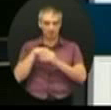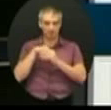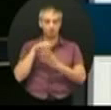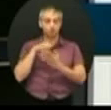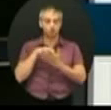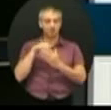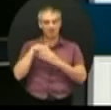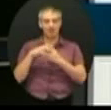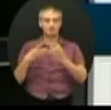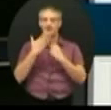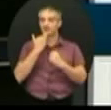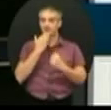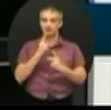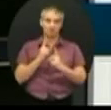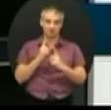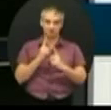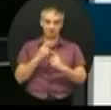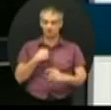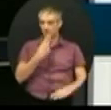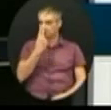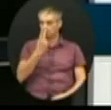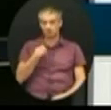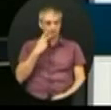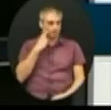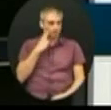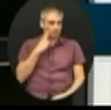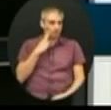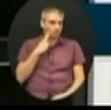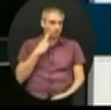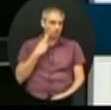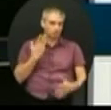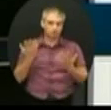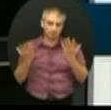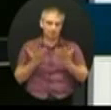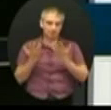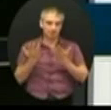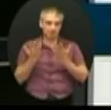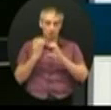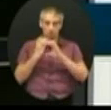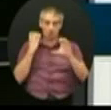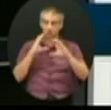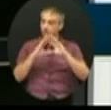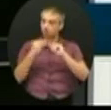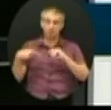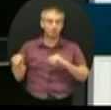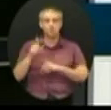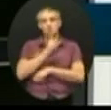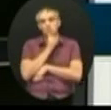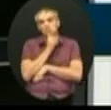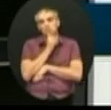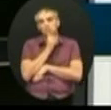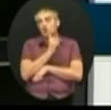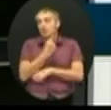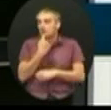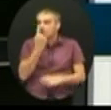מהיישוב, חלק מהחברה הישראלית, וראיתי בבושת פנים איך אוטובוס שלם, יושב ושותק